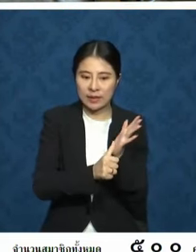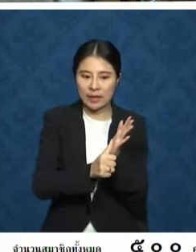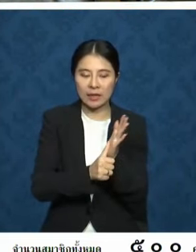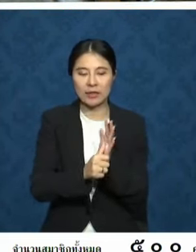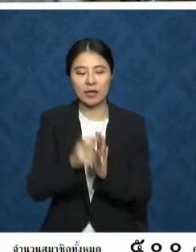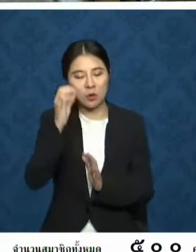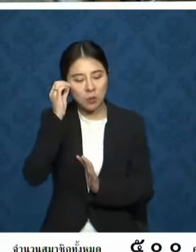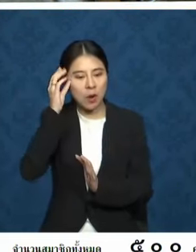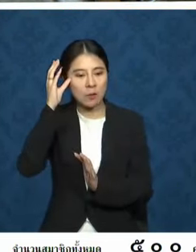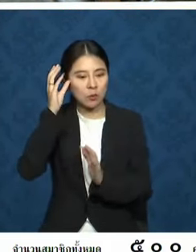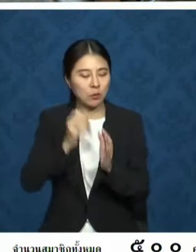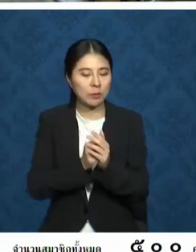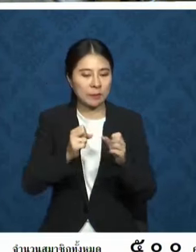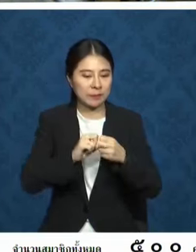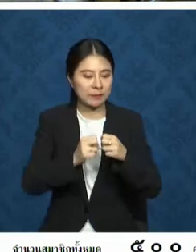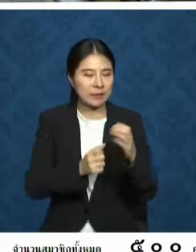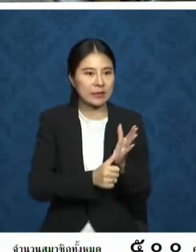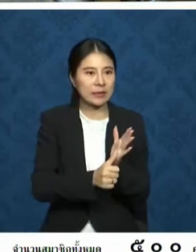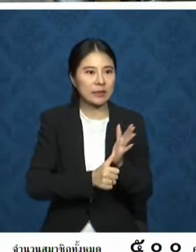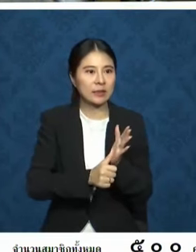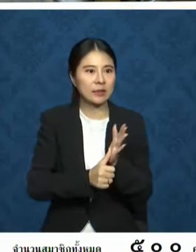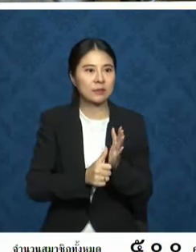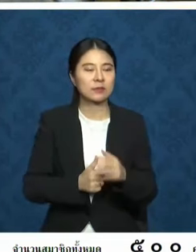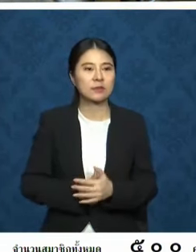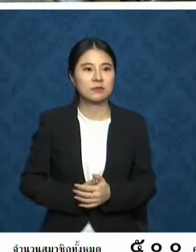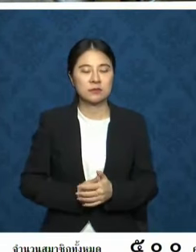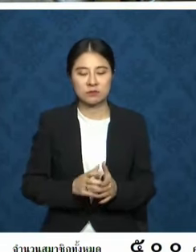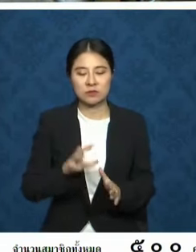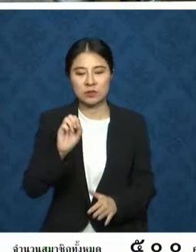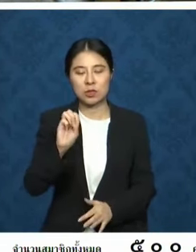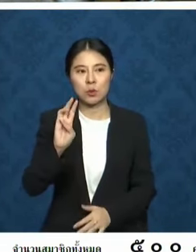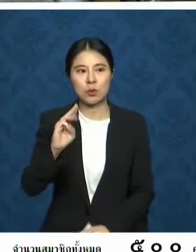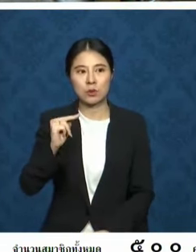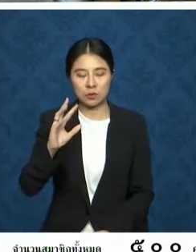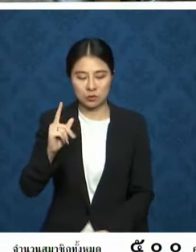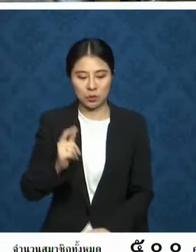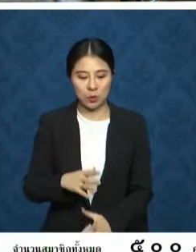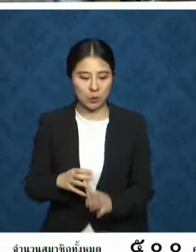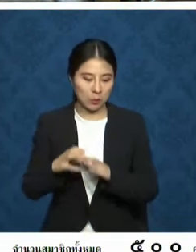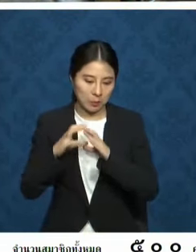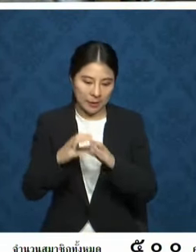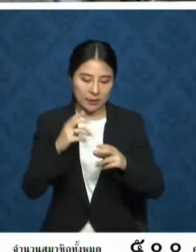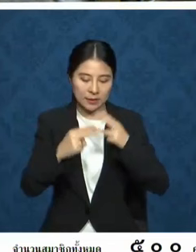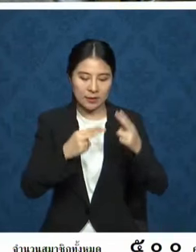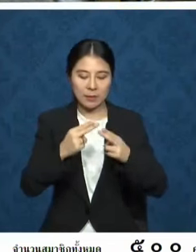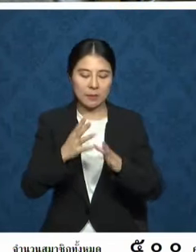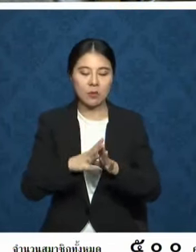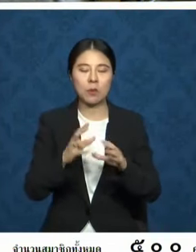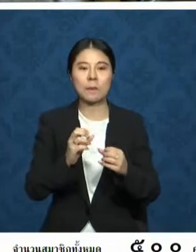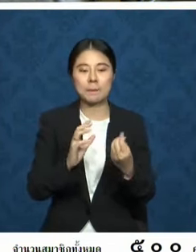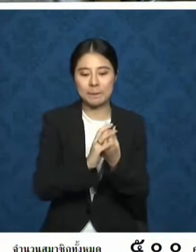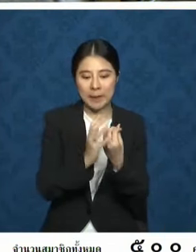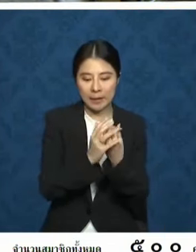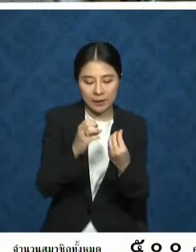เองเคยไปที่สวทช. ได้เหนโรงเรือนที่ปลูกผักที่ทดลองอยู่แล้วก็